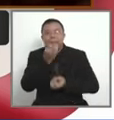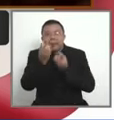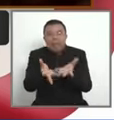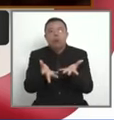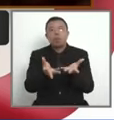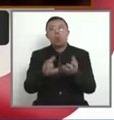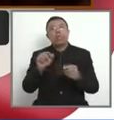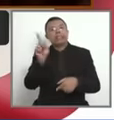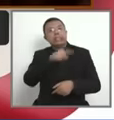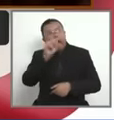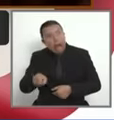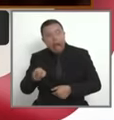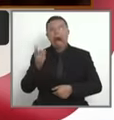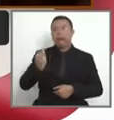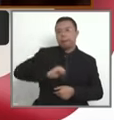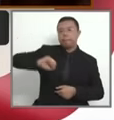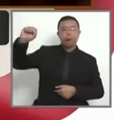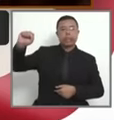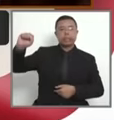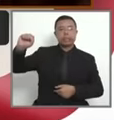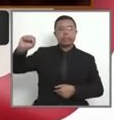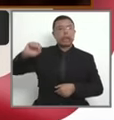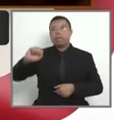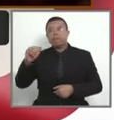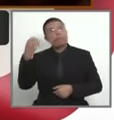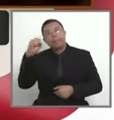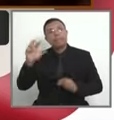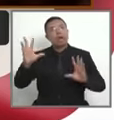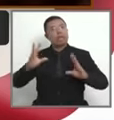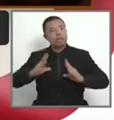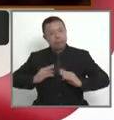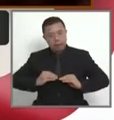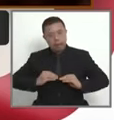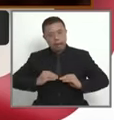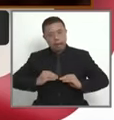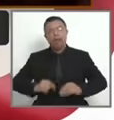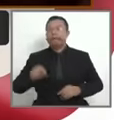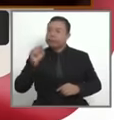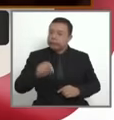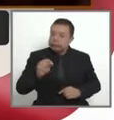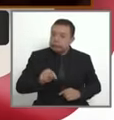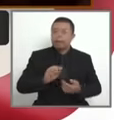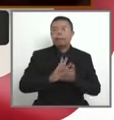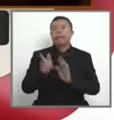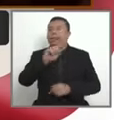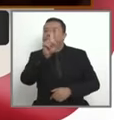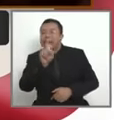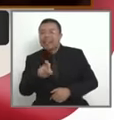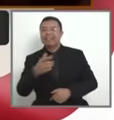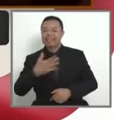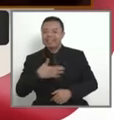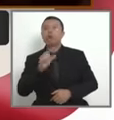dengan Bansos Ini tadi Pak Pak Anis menyampaikan cukup bagus saya menambahkan sedikit jadi terkait dengan Bansos